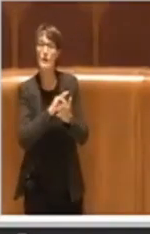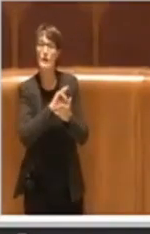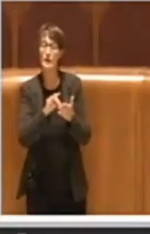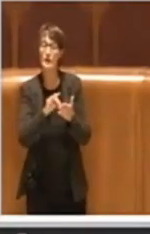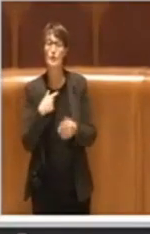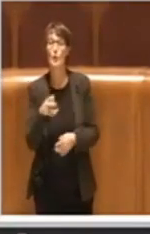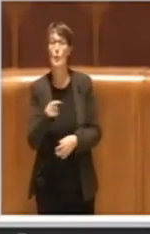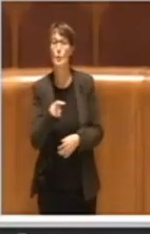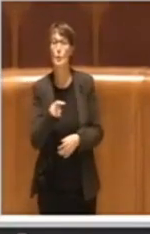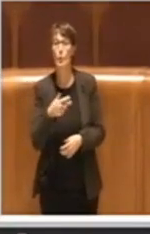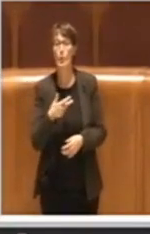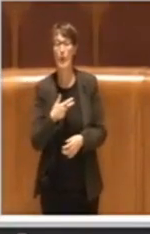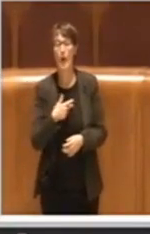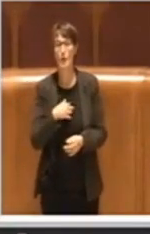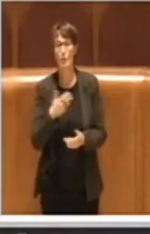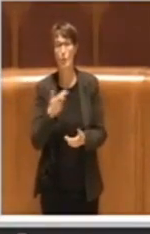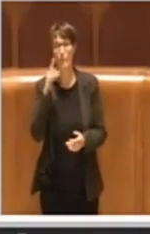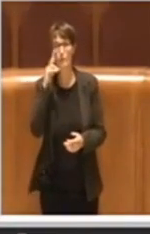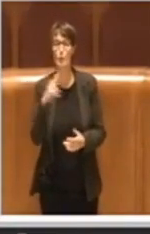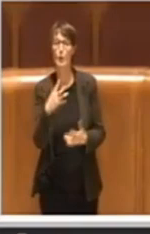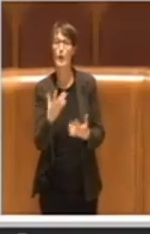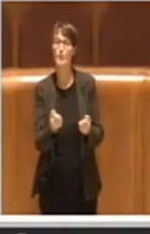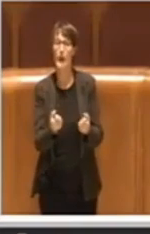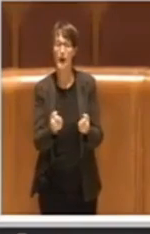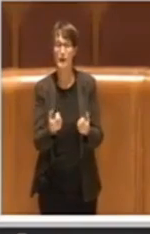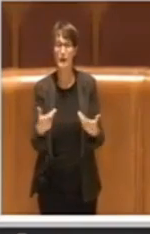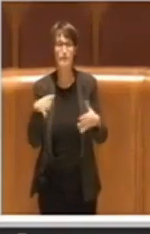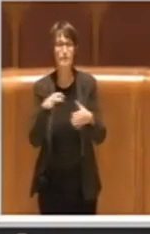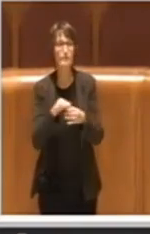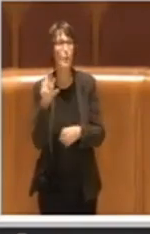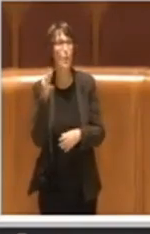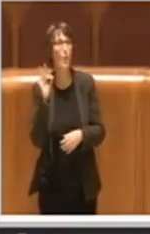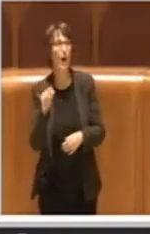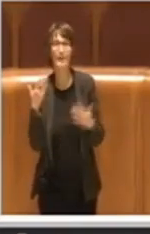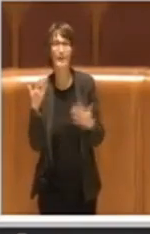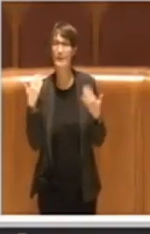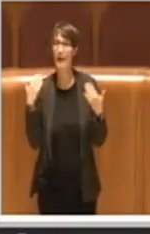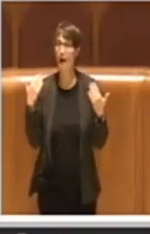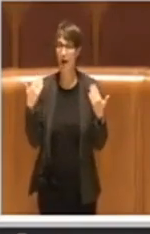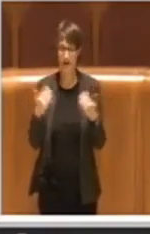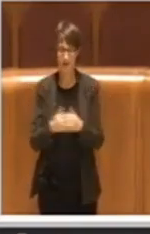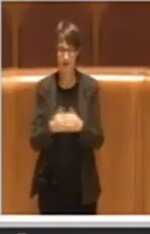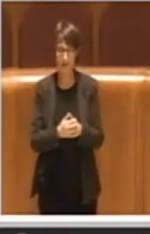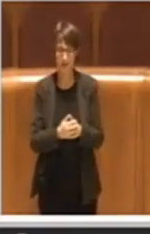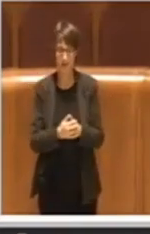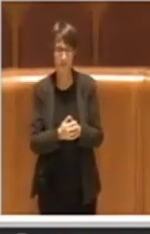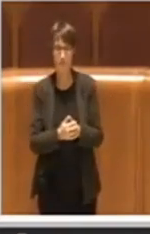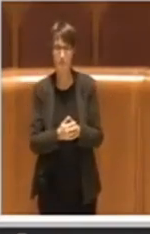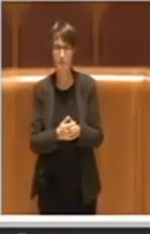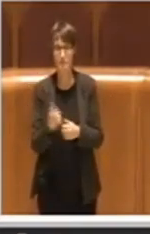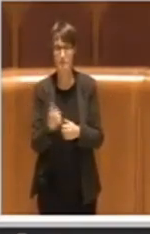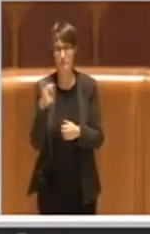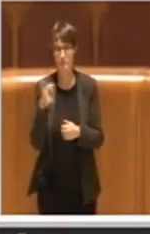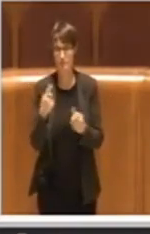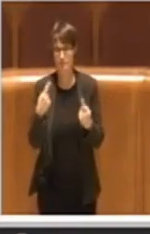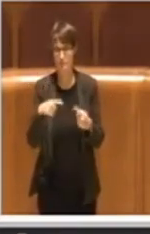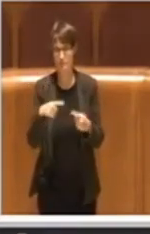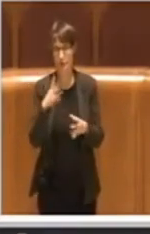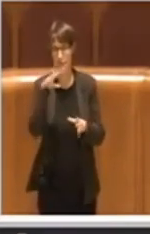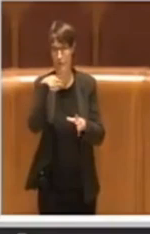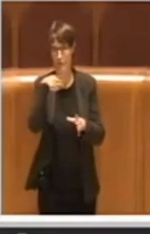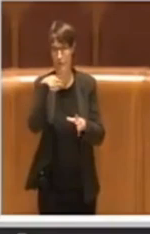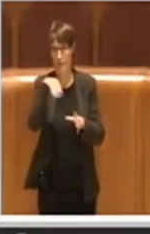e riguardano la qualità dell'aria perché sicuramente uno dei fattori coinvolti dell'emergenza ambientale